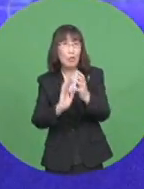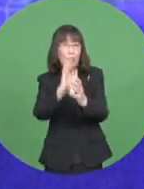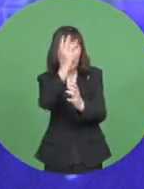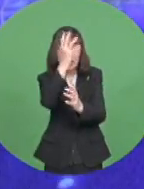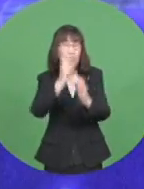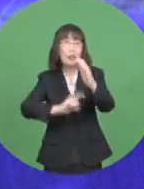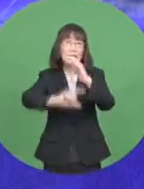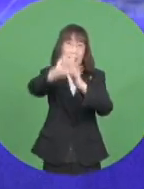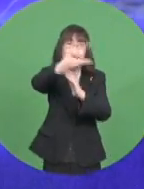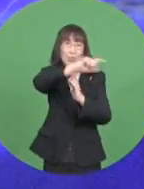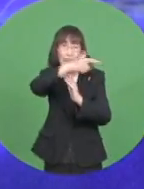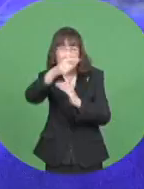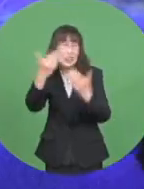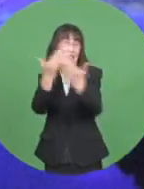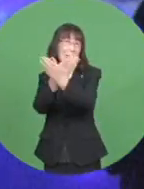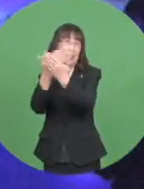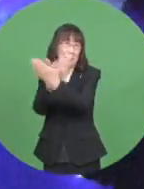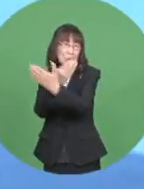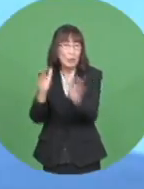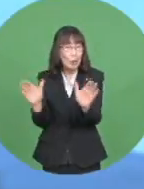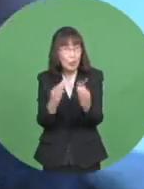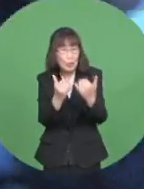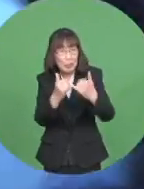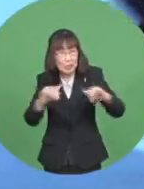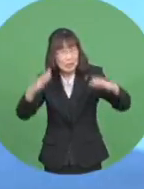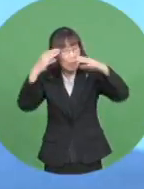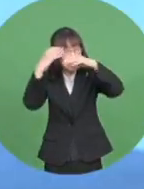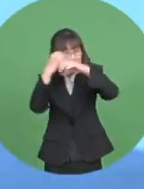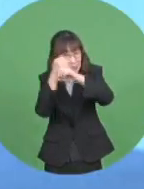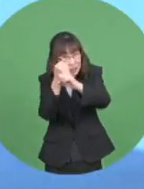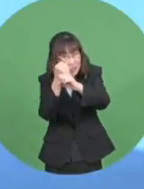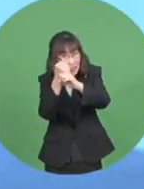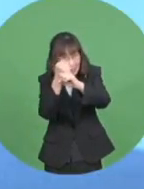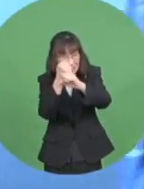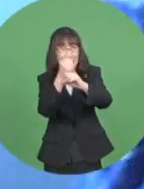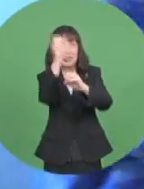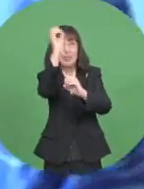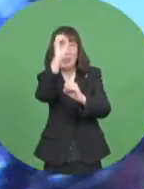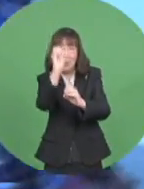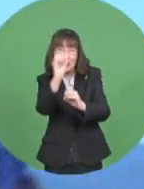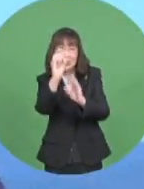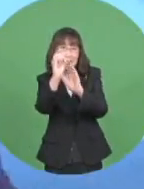。子どもたちは夢中になって文字を追いかけました。